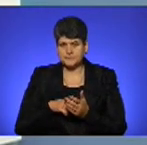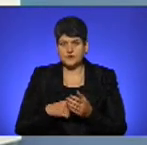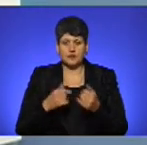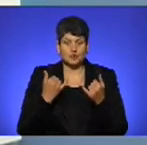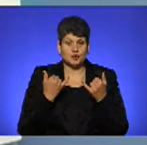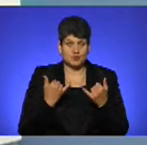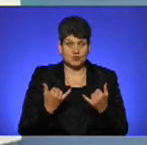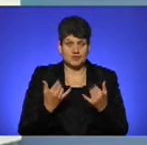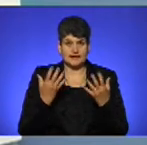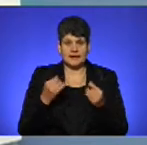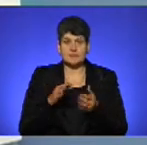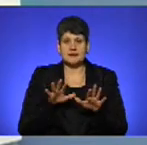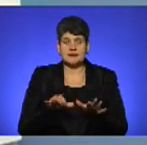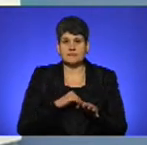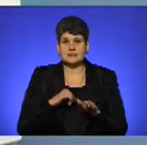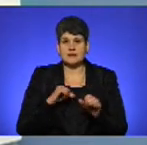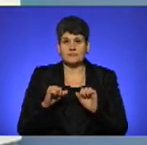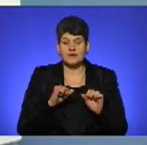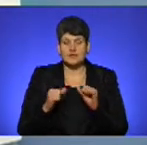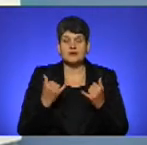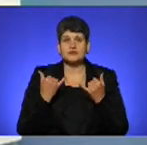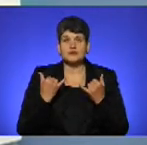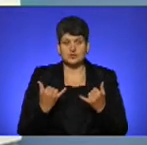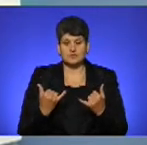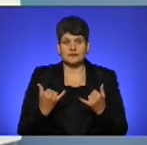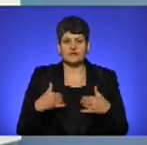сьогодні день місцевого самоврядування, так, і сьогодні